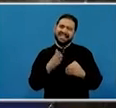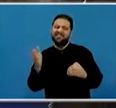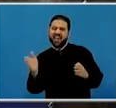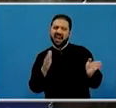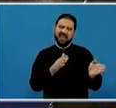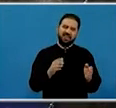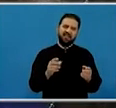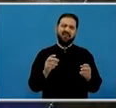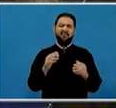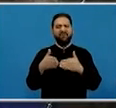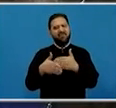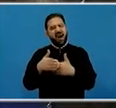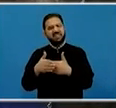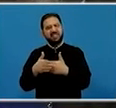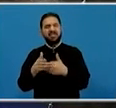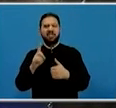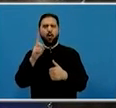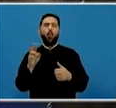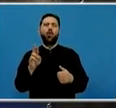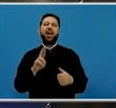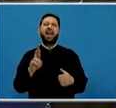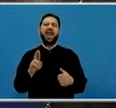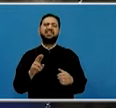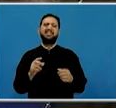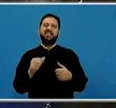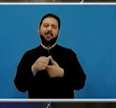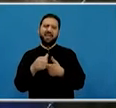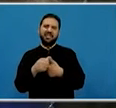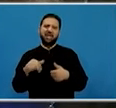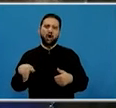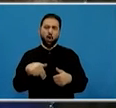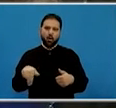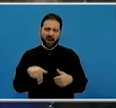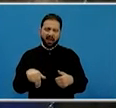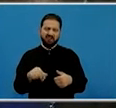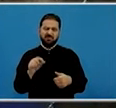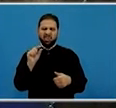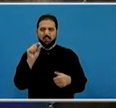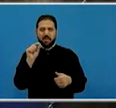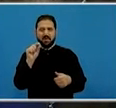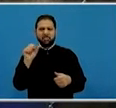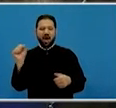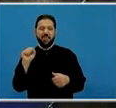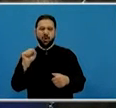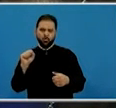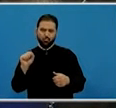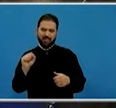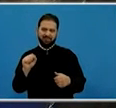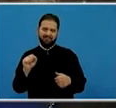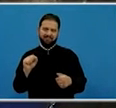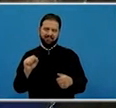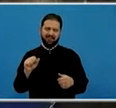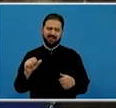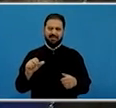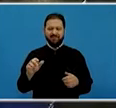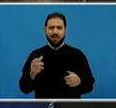adaptezi în funcție de celălalt, până în cele mai mici amănunte, câteodată creează dificultăți. Nu este ușor să fii om